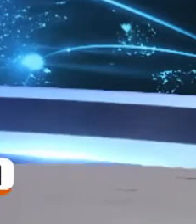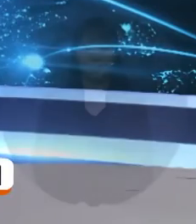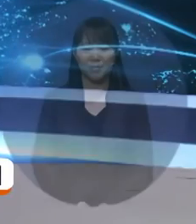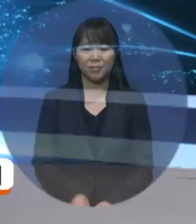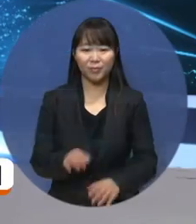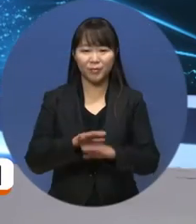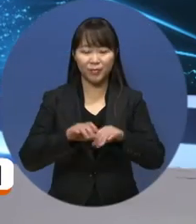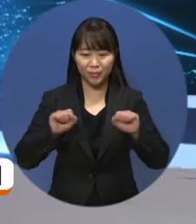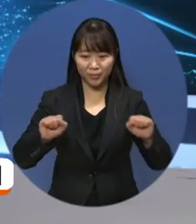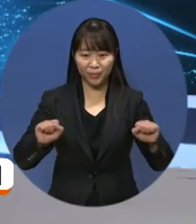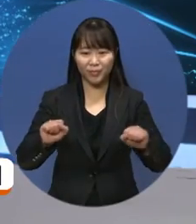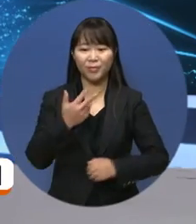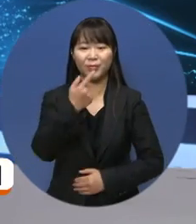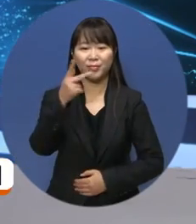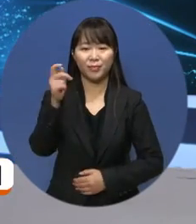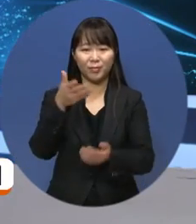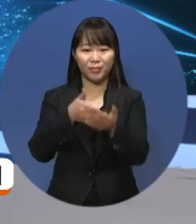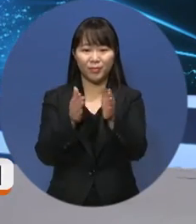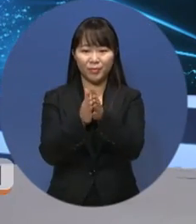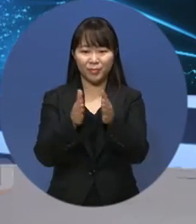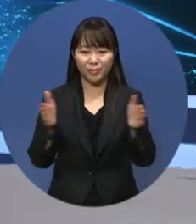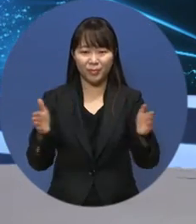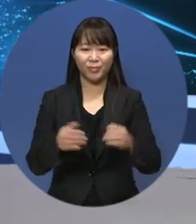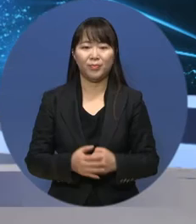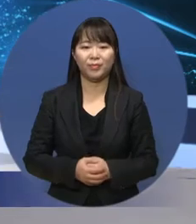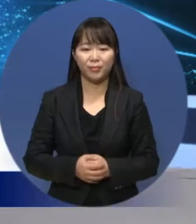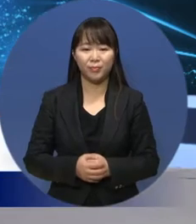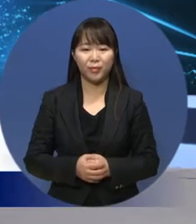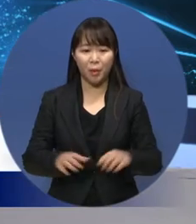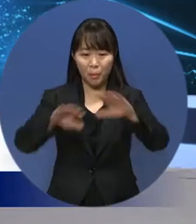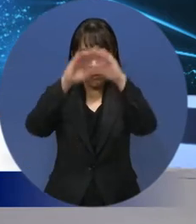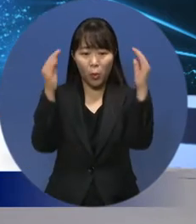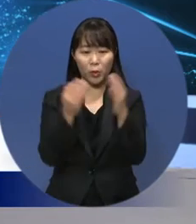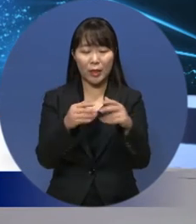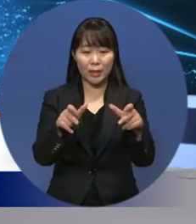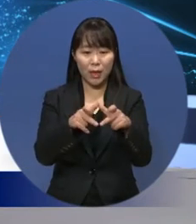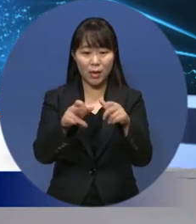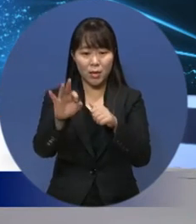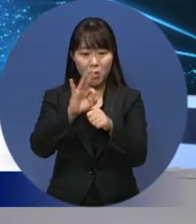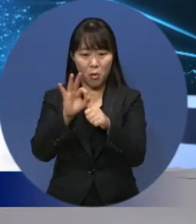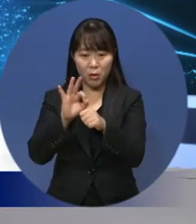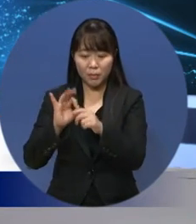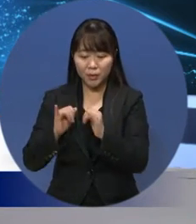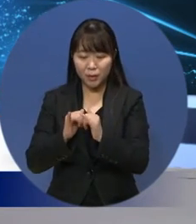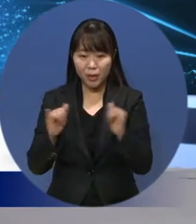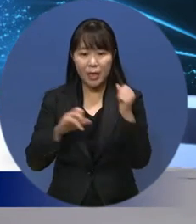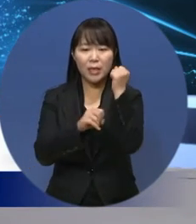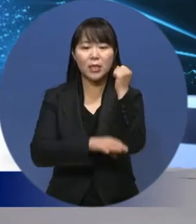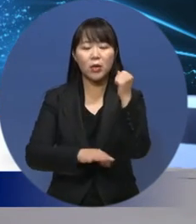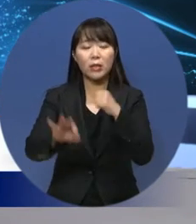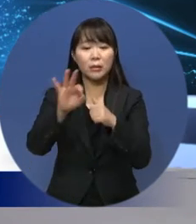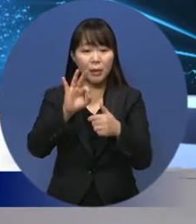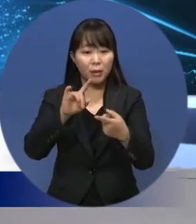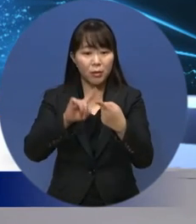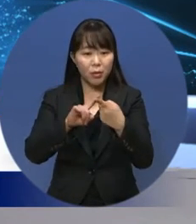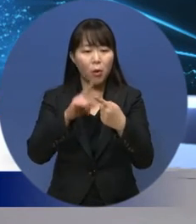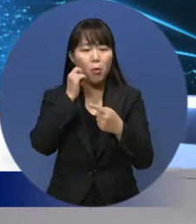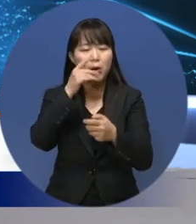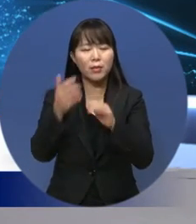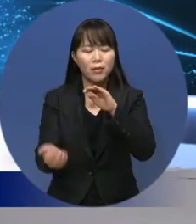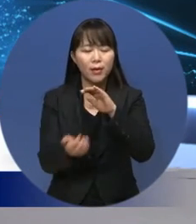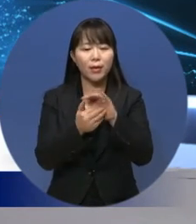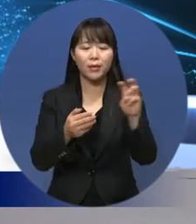시청자 여러분 안녕하십니까 복지 tv 있습니다 모든 장애인 연금 수급자에게 기초 급유기 월 최대